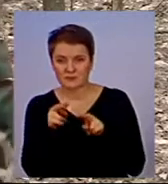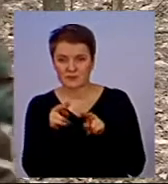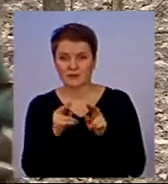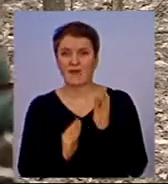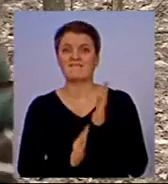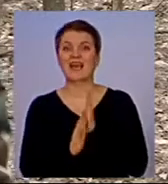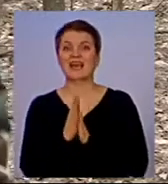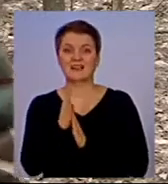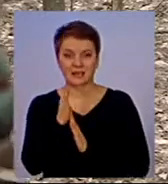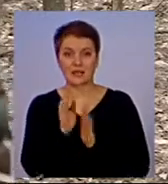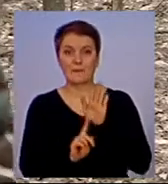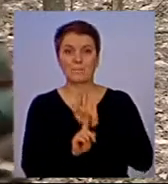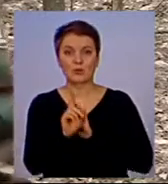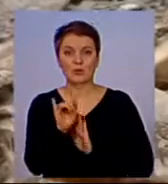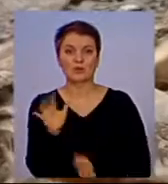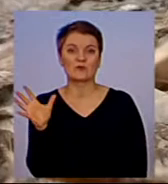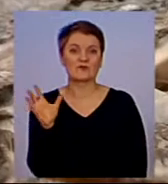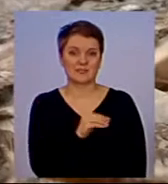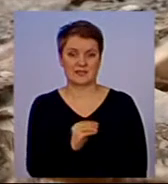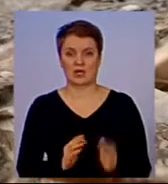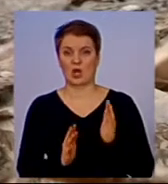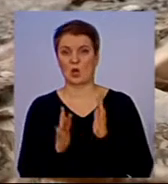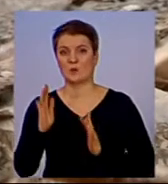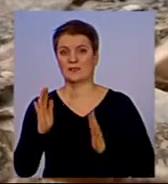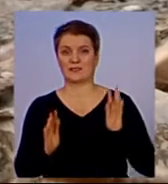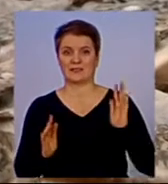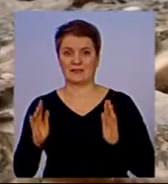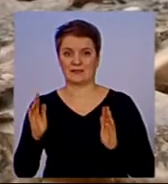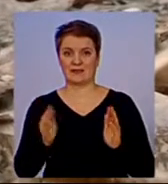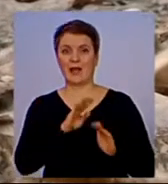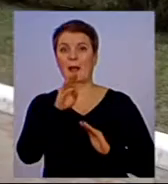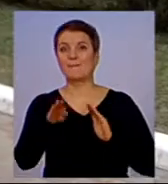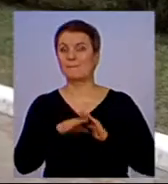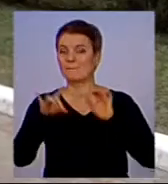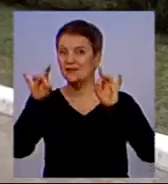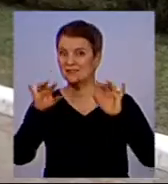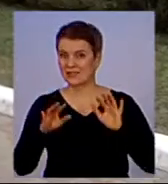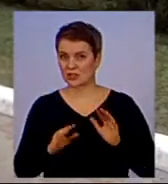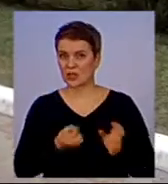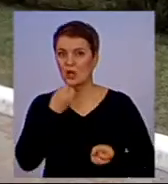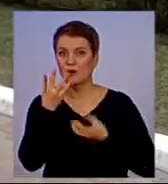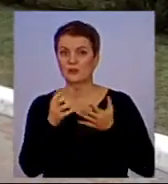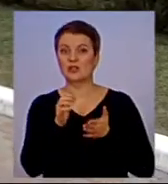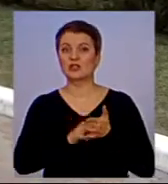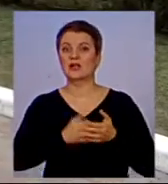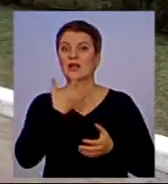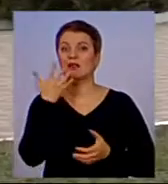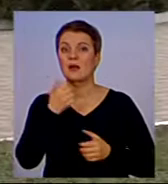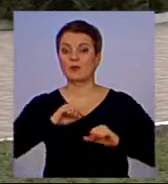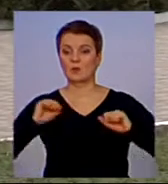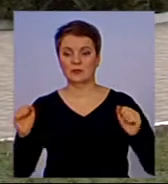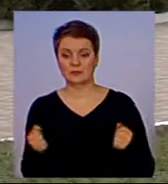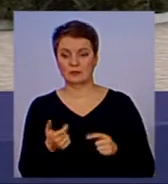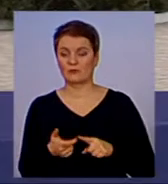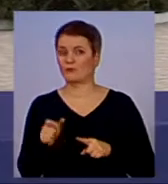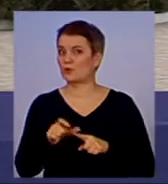вегетація почалася майже у всіх рослин. Підсніжники розквітли через теплу зиму, каже біолог Олександр Спрягайло. Все